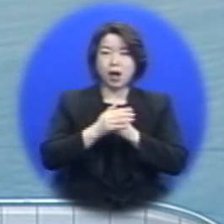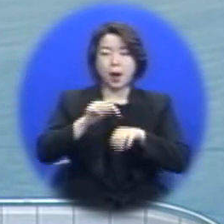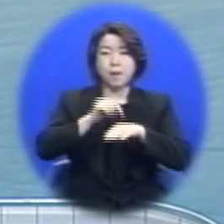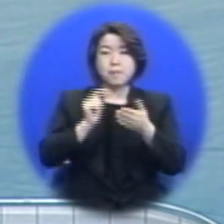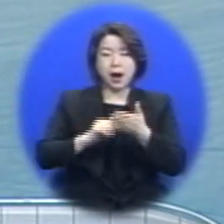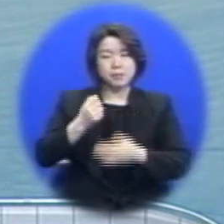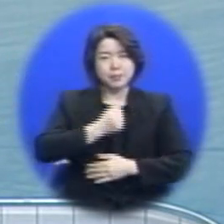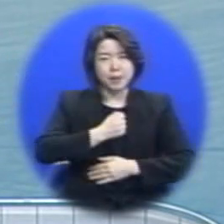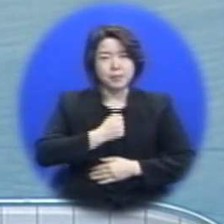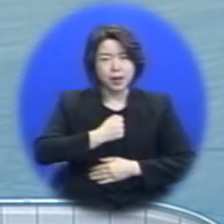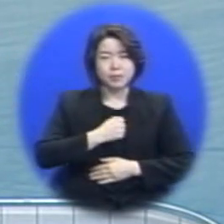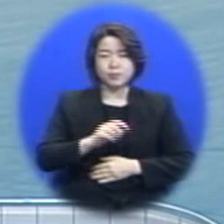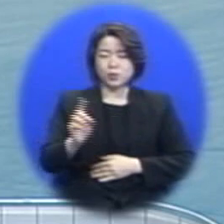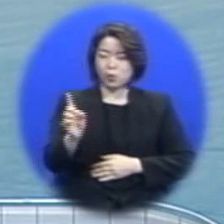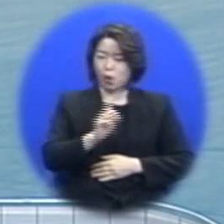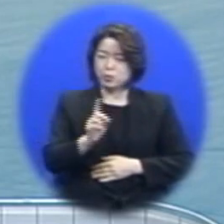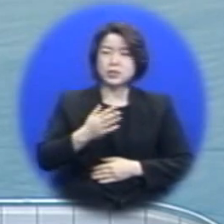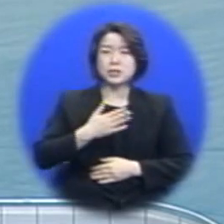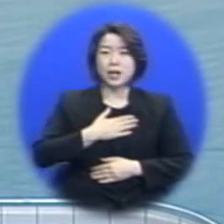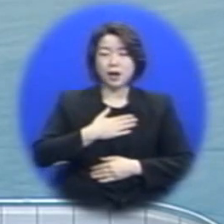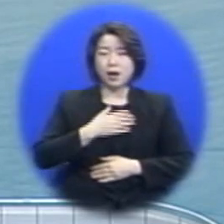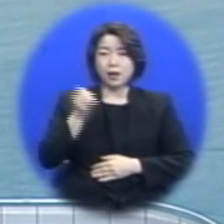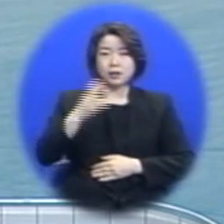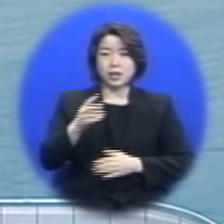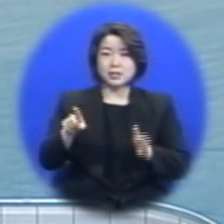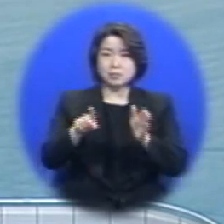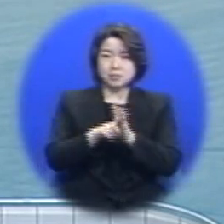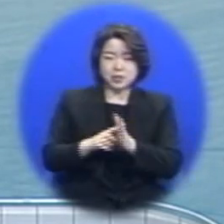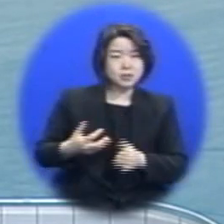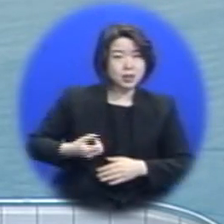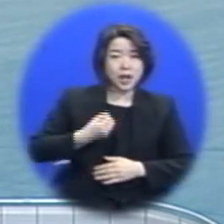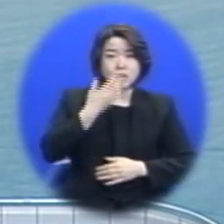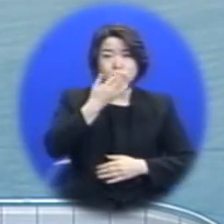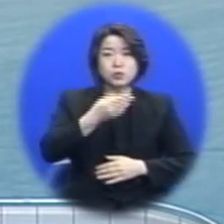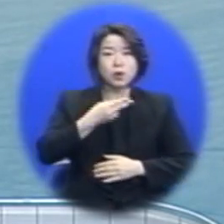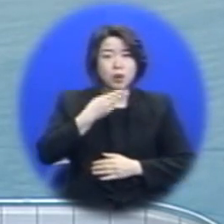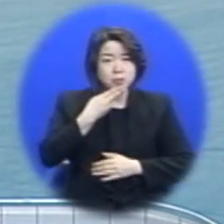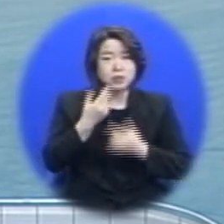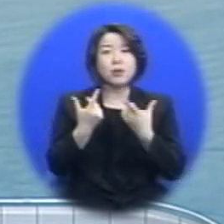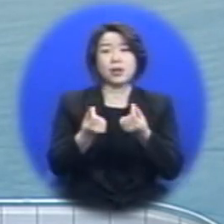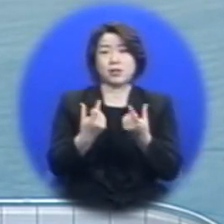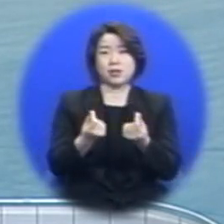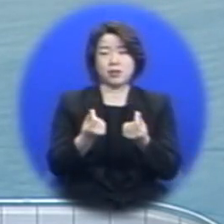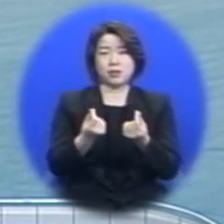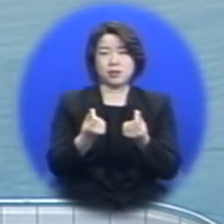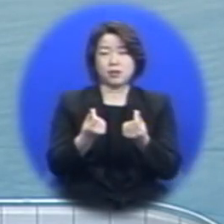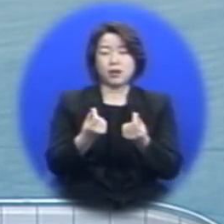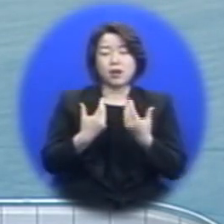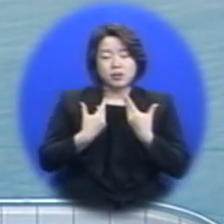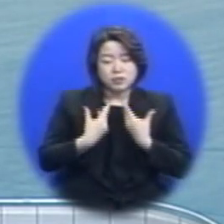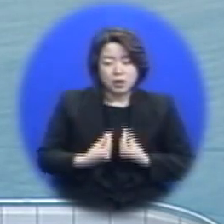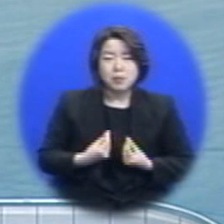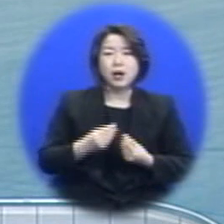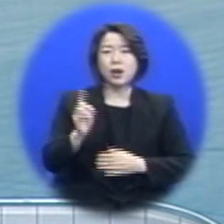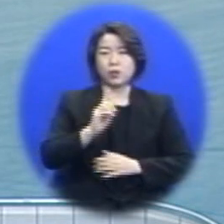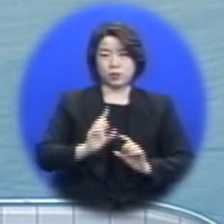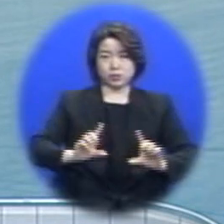답답하고 도무지 자기가 다시 믿음 가질 수 있는 사람이 되지 않을 것 같아서 절망하는 어느